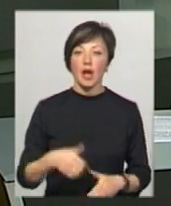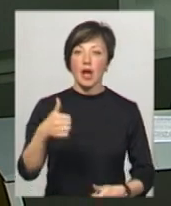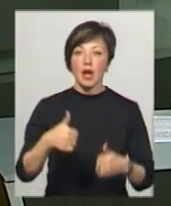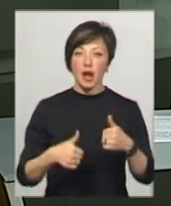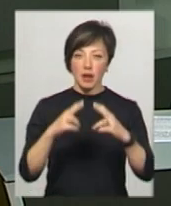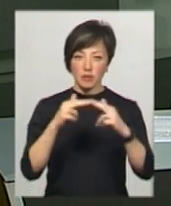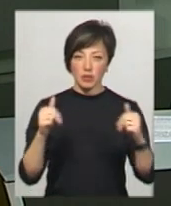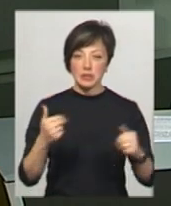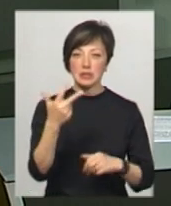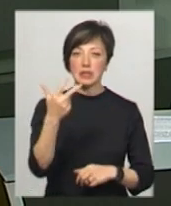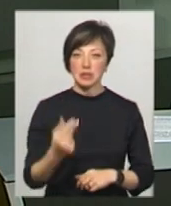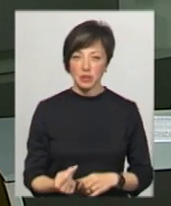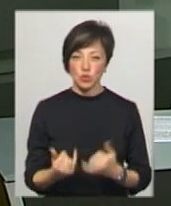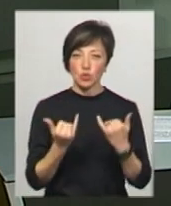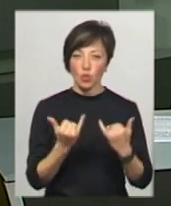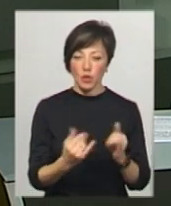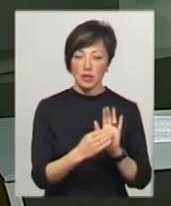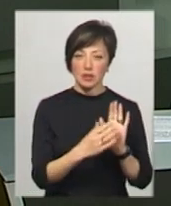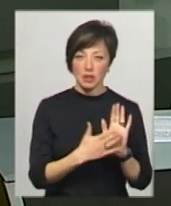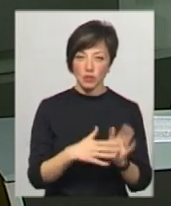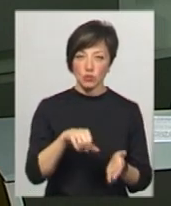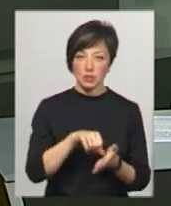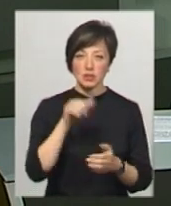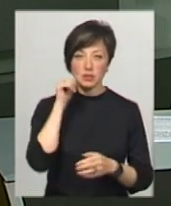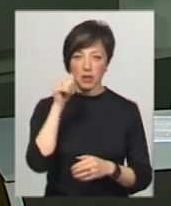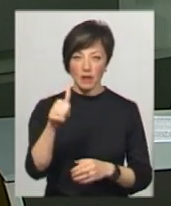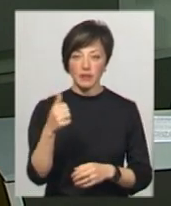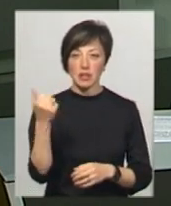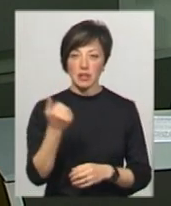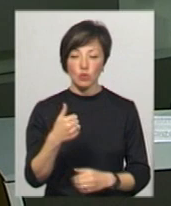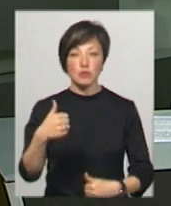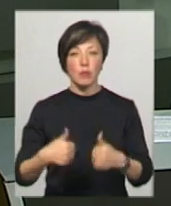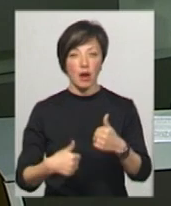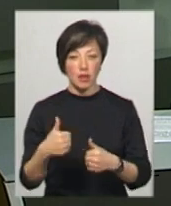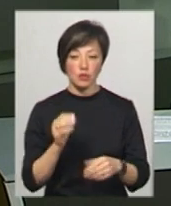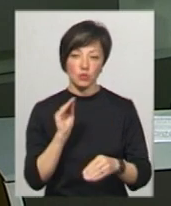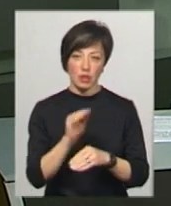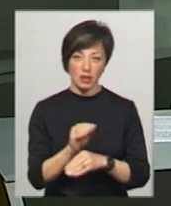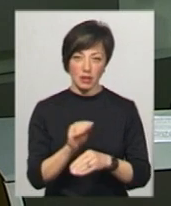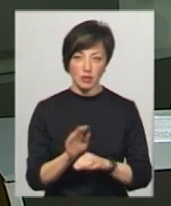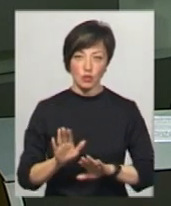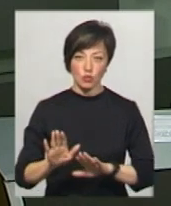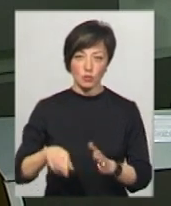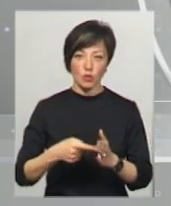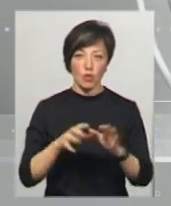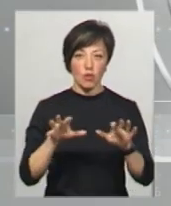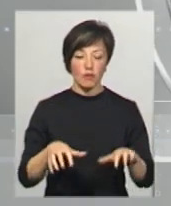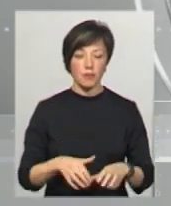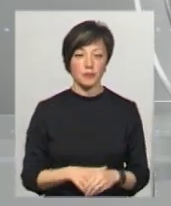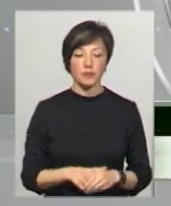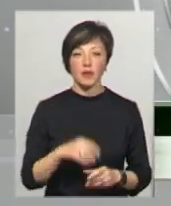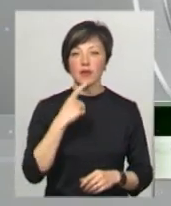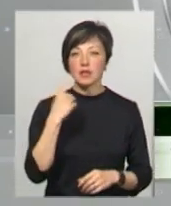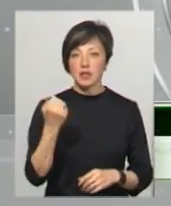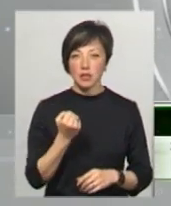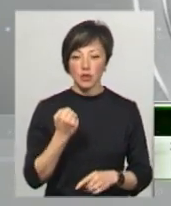Ралі-фортеця триватиме 3 дні. Сьогодні реєстрація учасників, завтра та в неділю – змагання, додає Вадим Савчук. В неділю